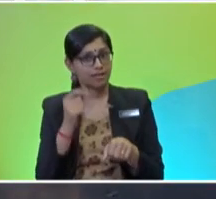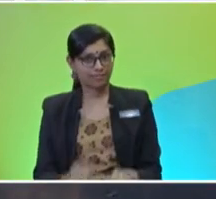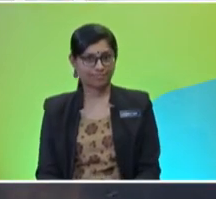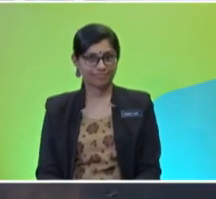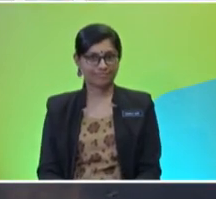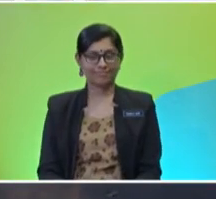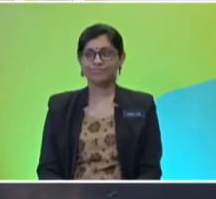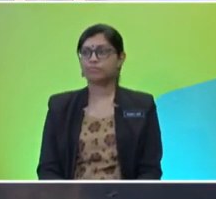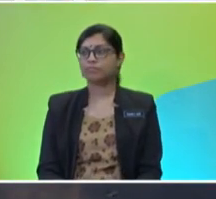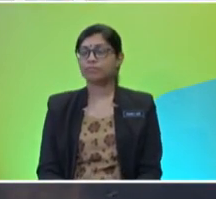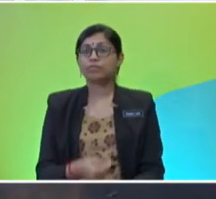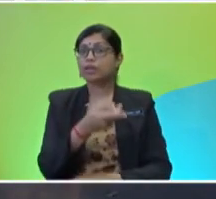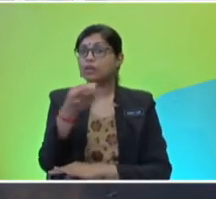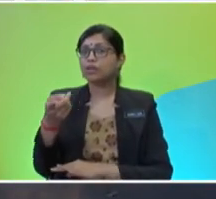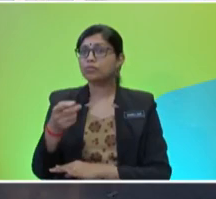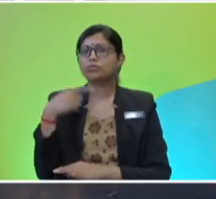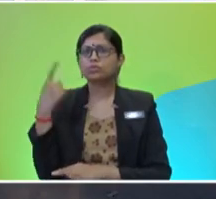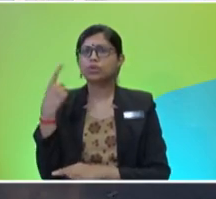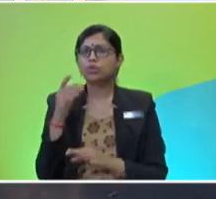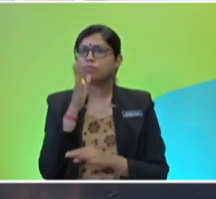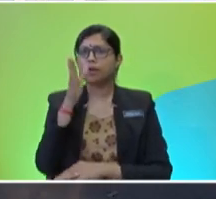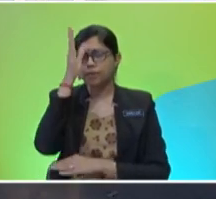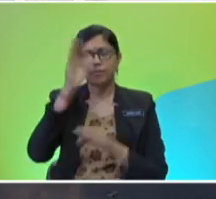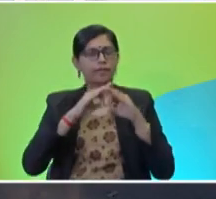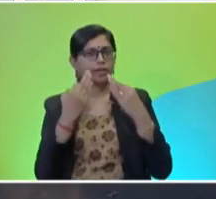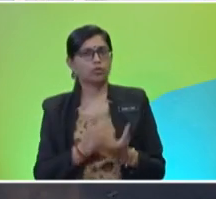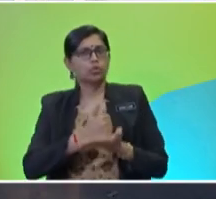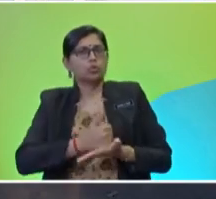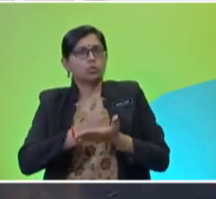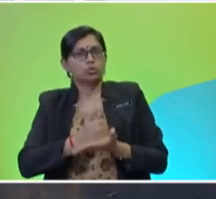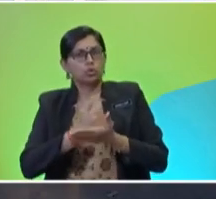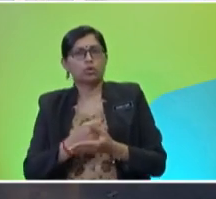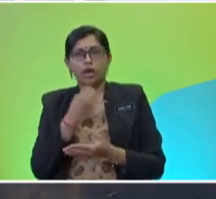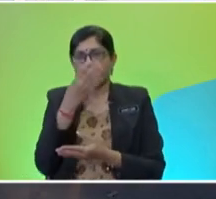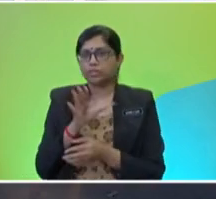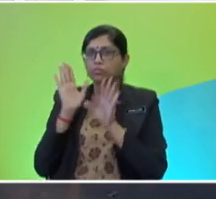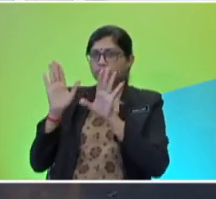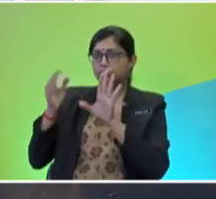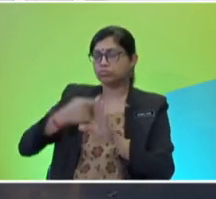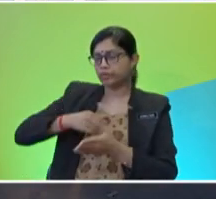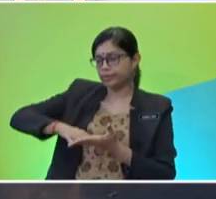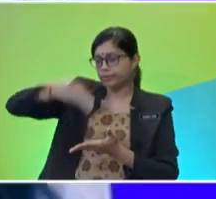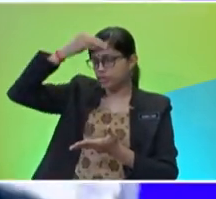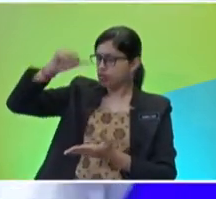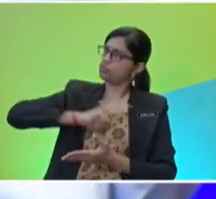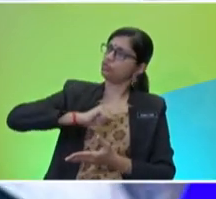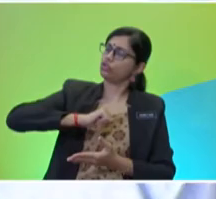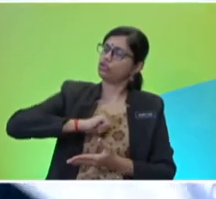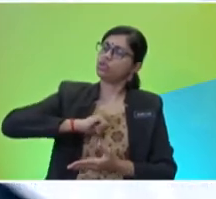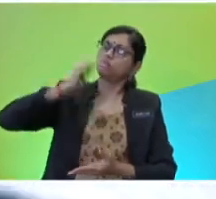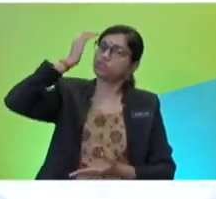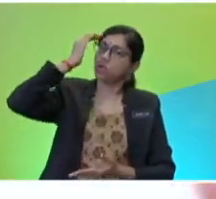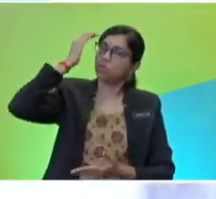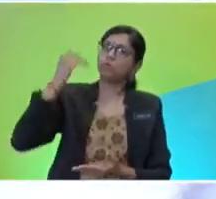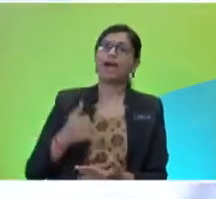selalu dapat bantuan daripada ibu bapa tu, boleh pakai sendiri. Okey cikgu. Kita